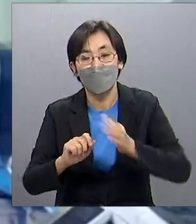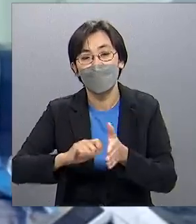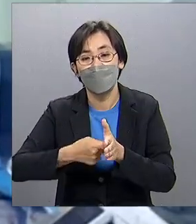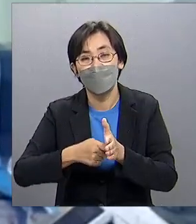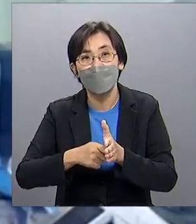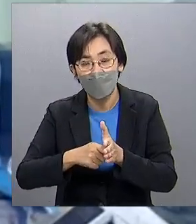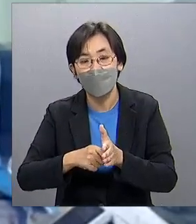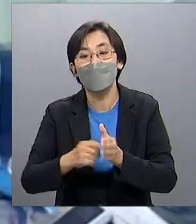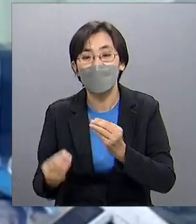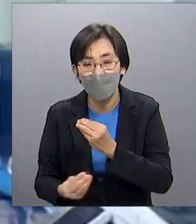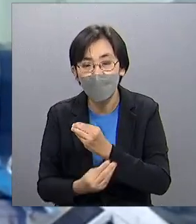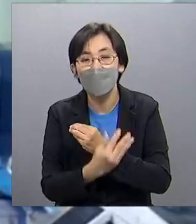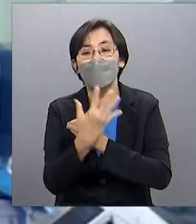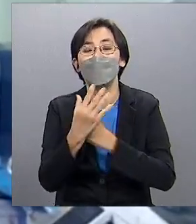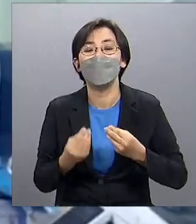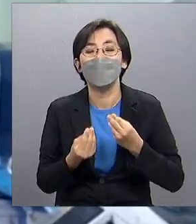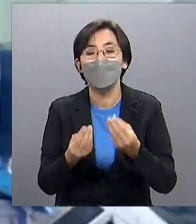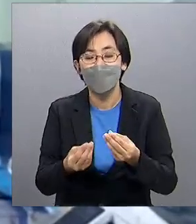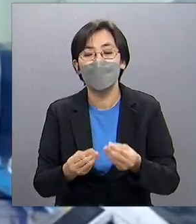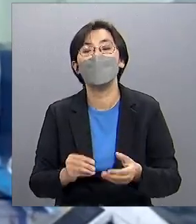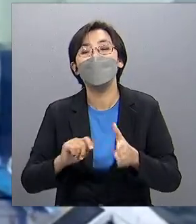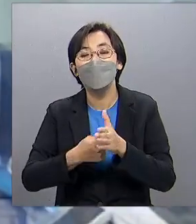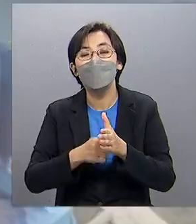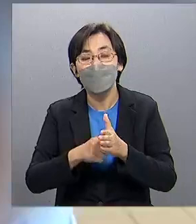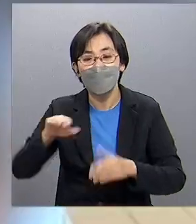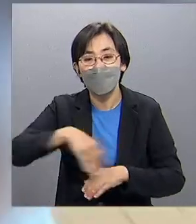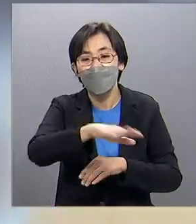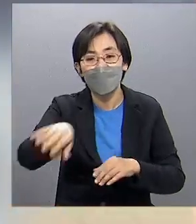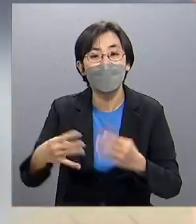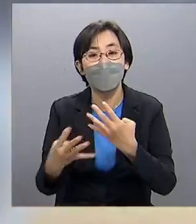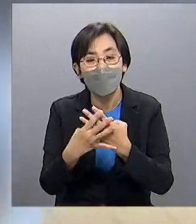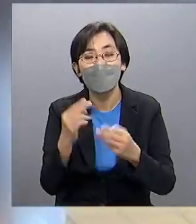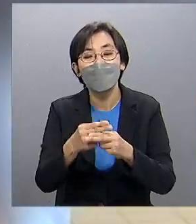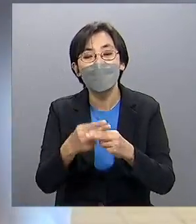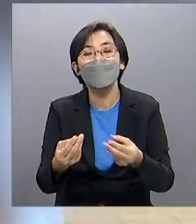นะคะพวงกุญแจสะอาดใจผู้ต้องโทษเป็นผู้ตั้งชื่อให้